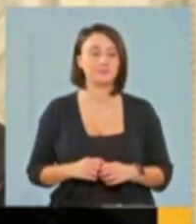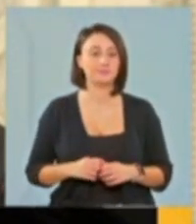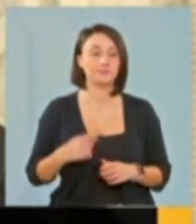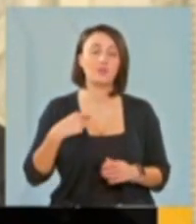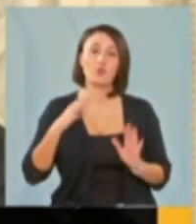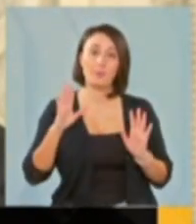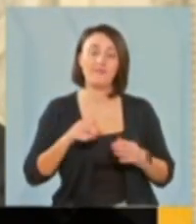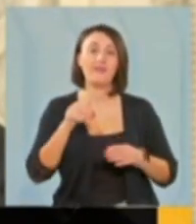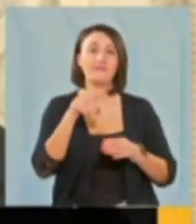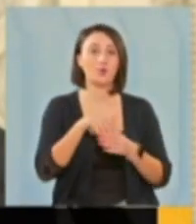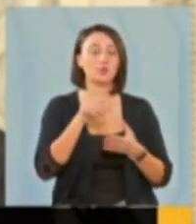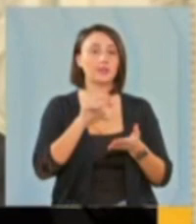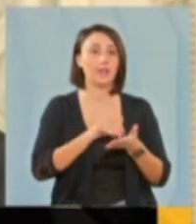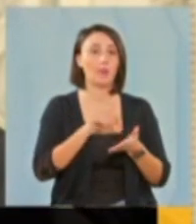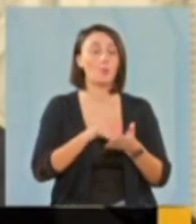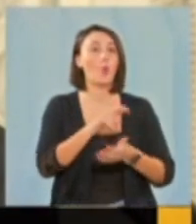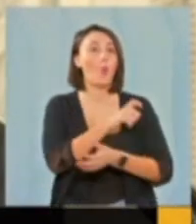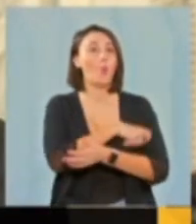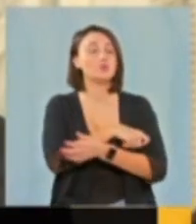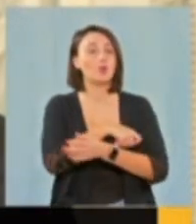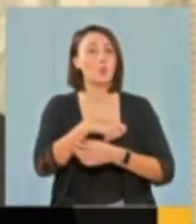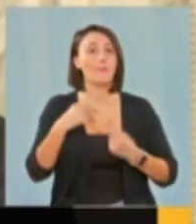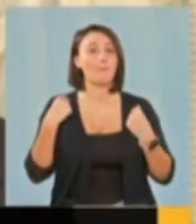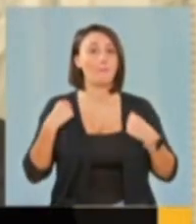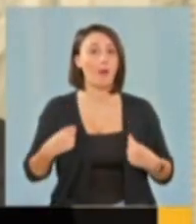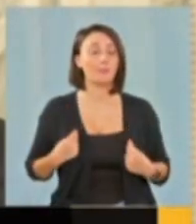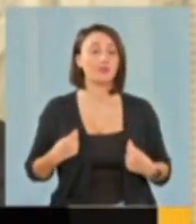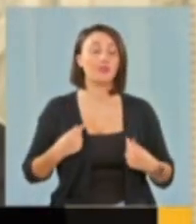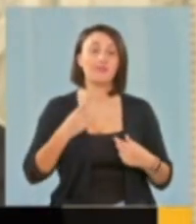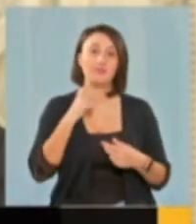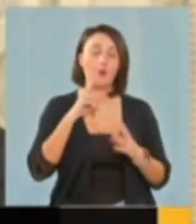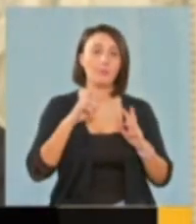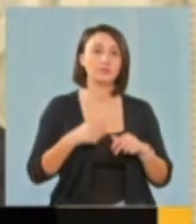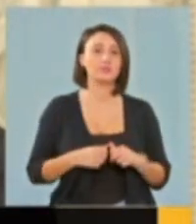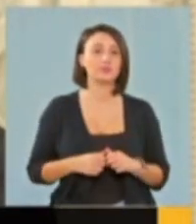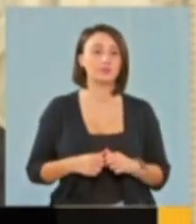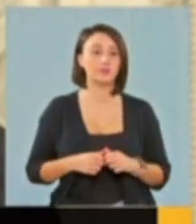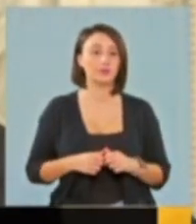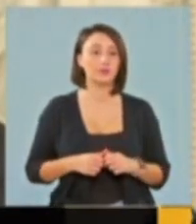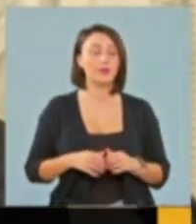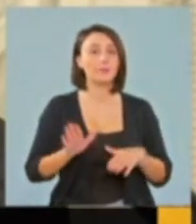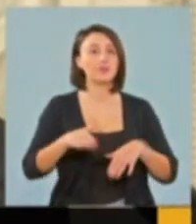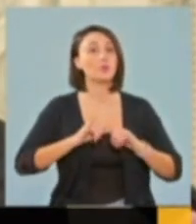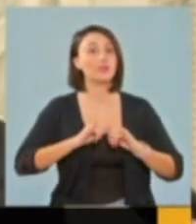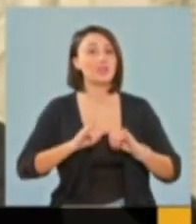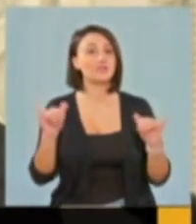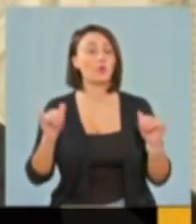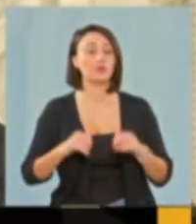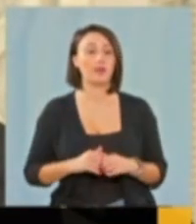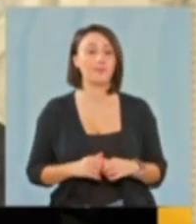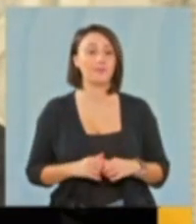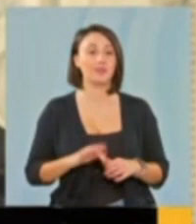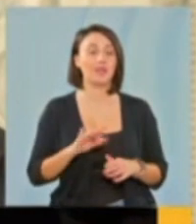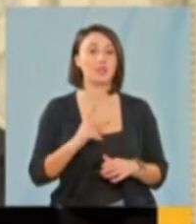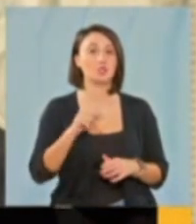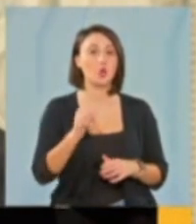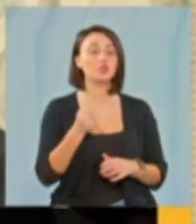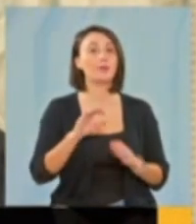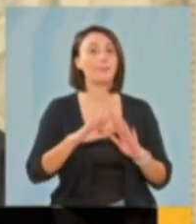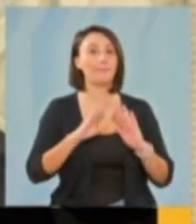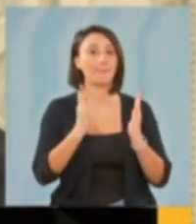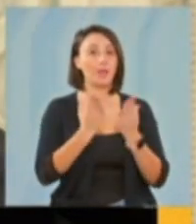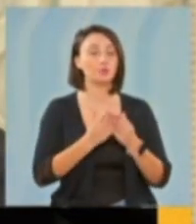avea și utile necesare din Consiliul permanent adica domnul si ca la dezvoltare intampla mediu